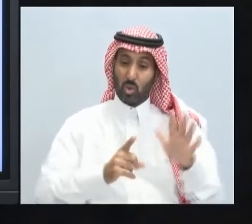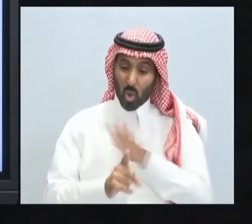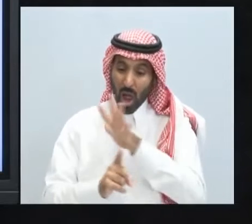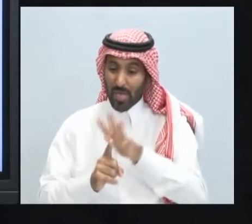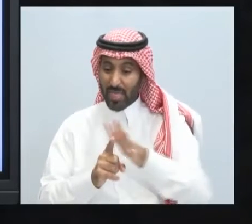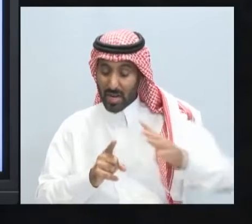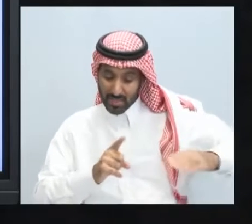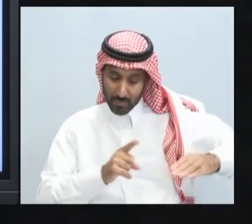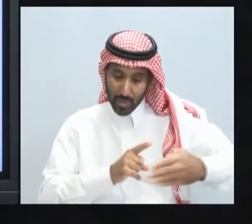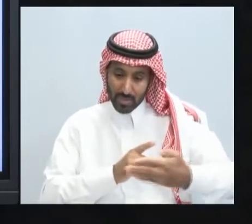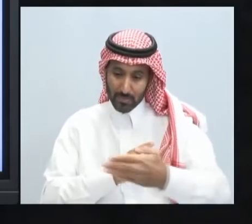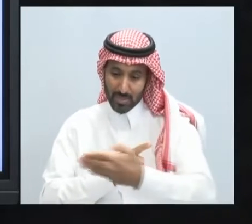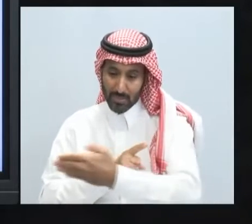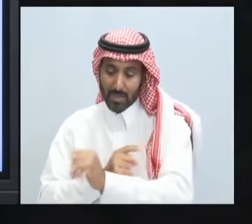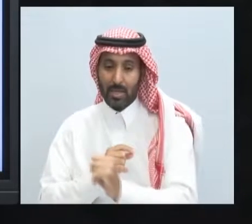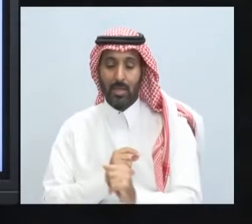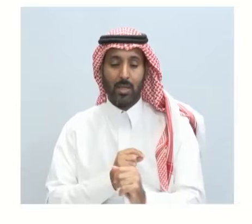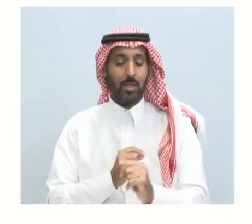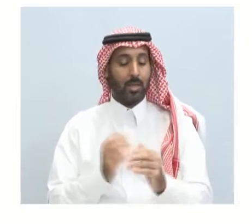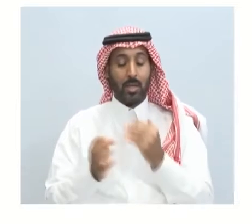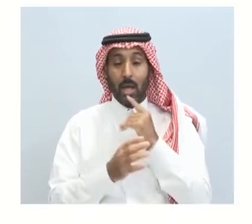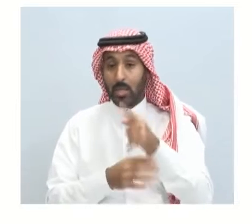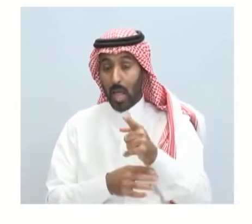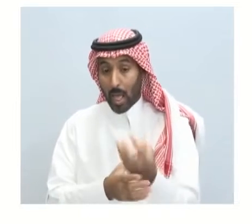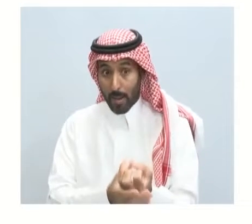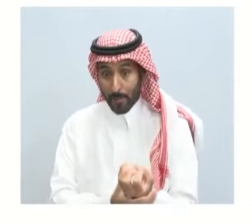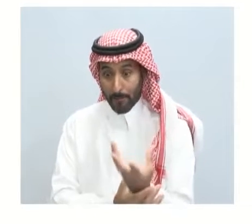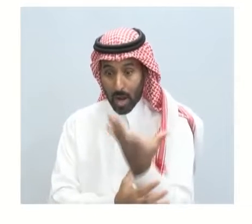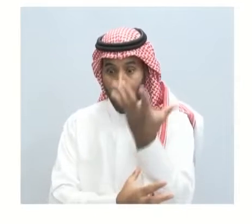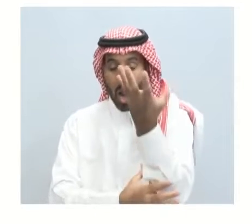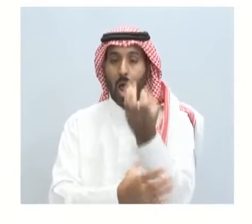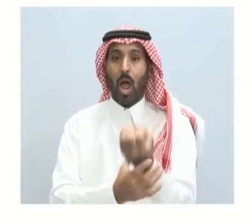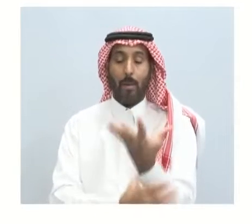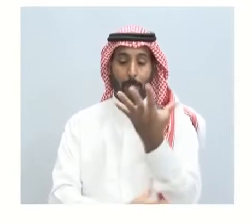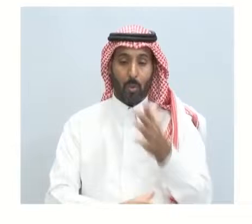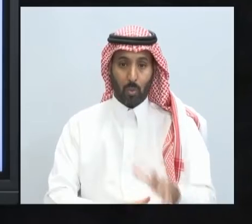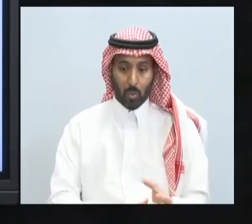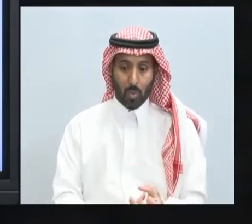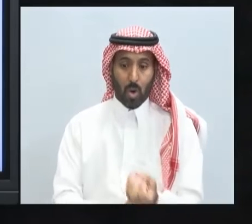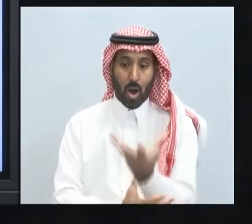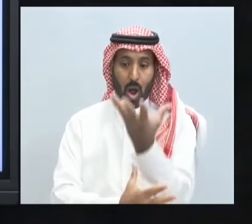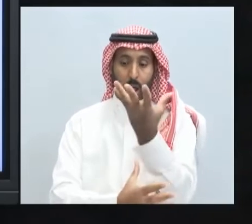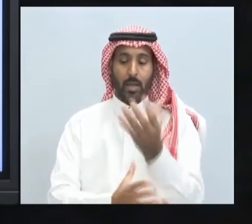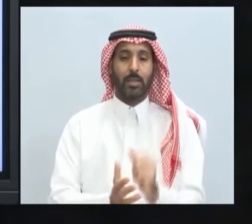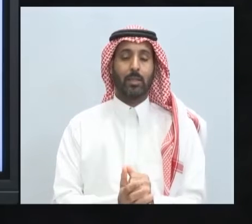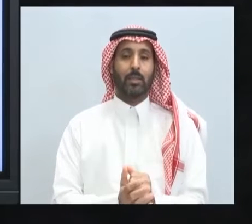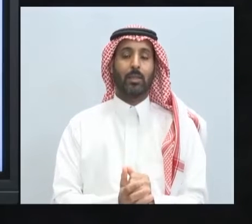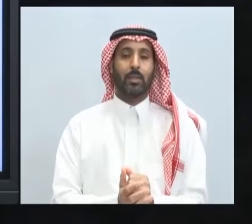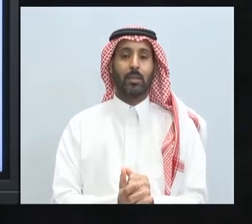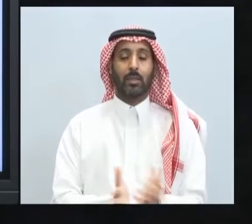المخلوقات الحيه ولكن نتطرق الى البراكين ما تاثيرها